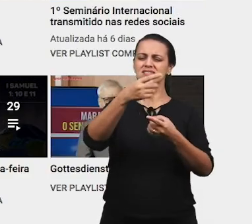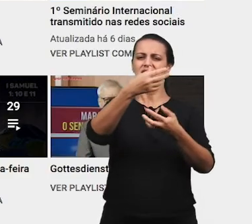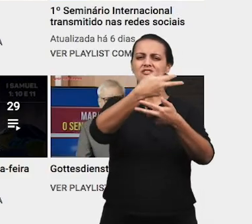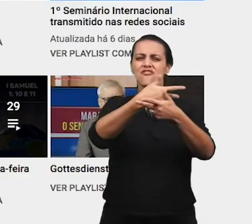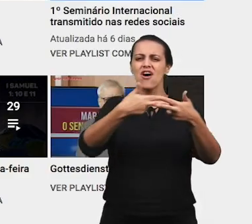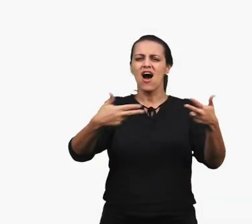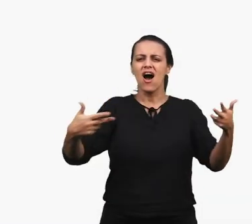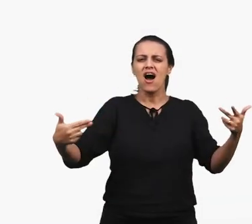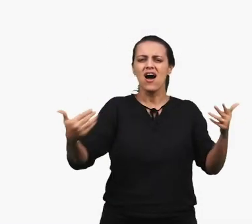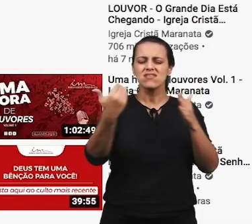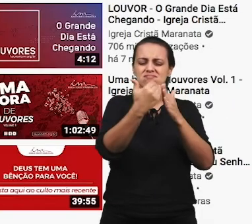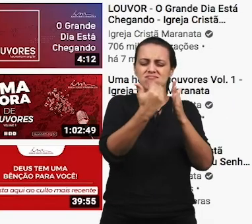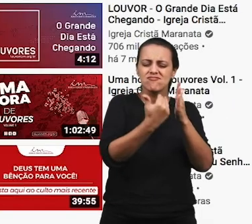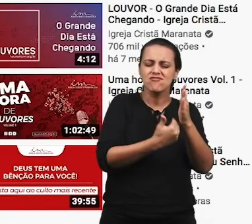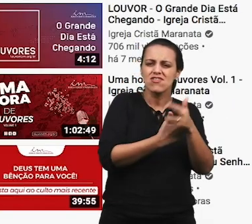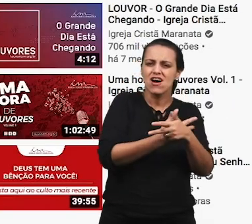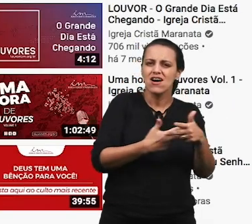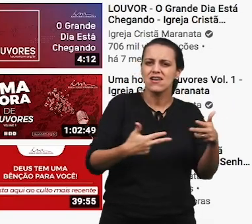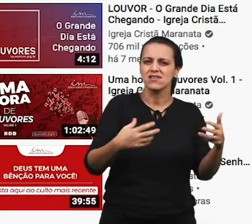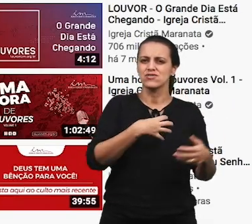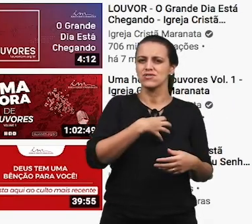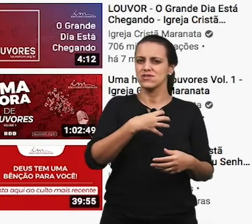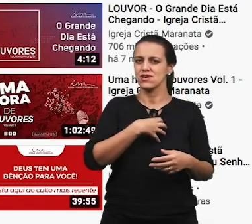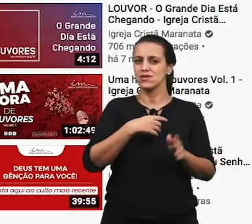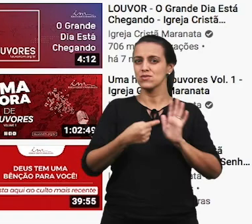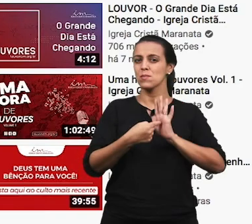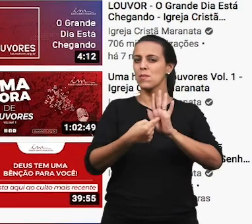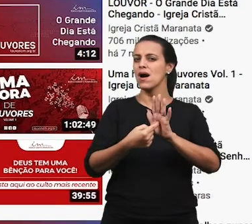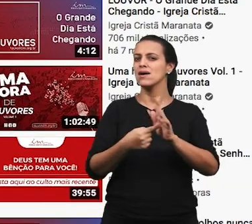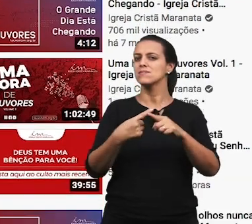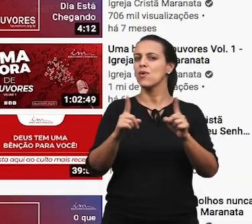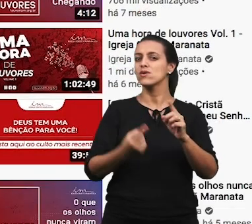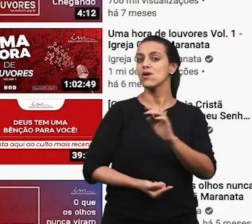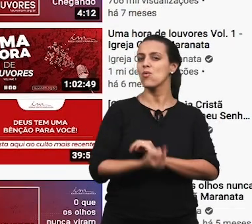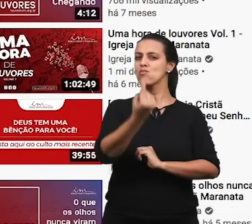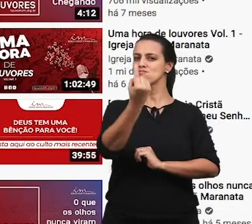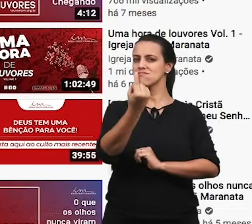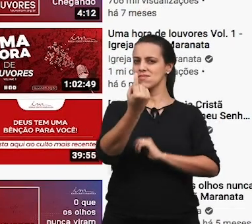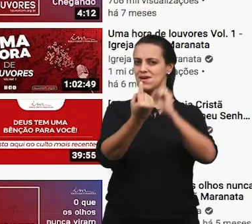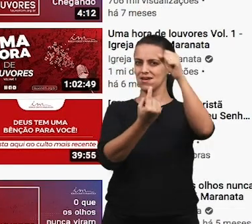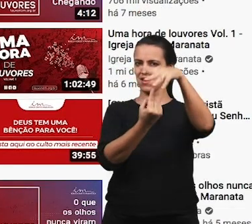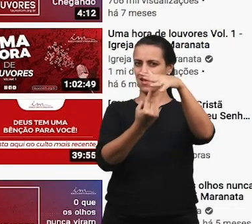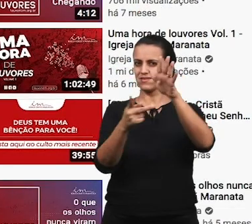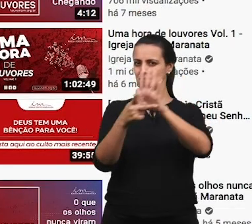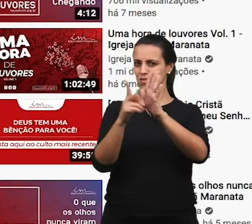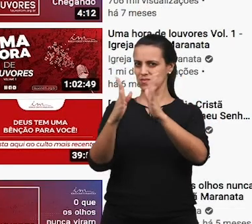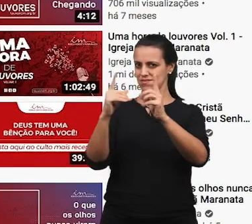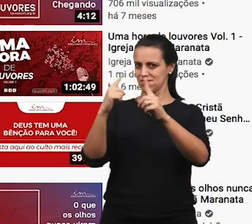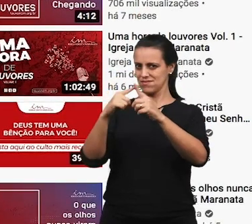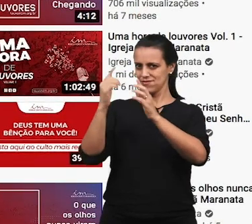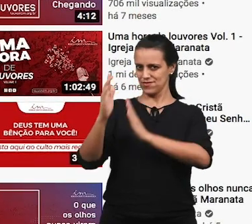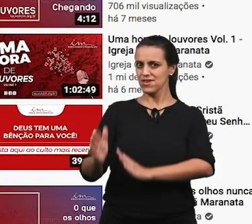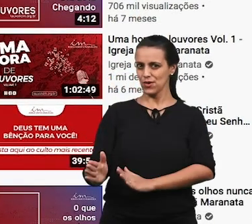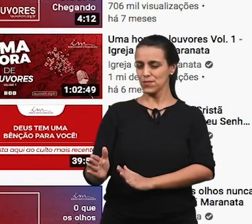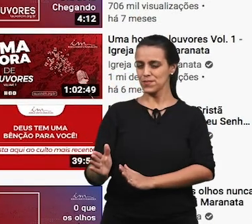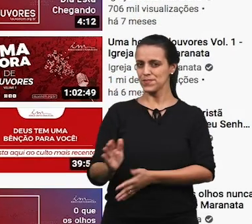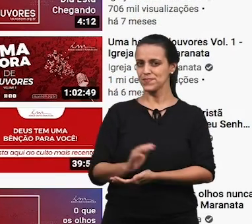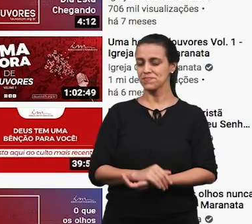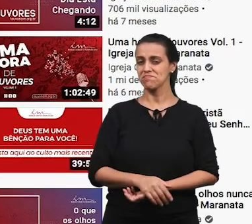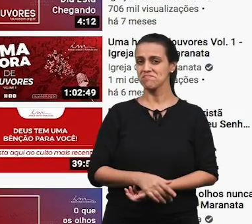«Многообразная благодать Божия, которая была дана пастором Джедалти Гейрусом, президентом Христианской Церкви